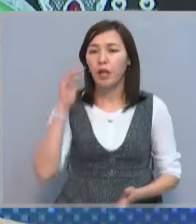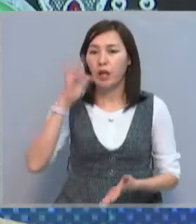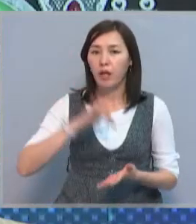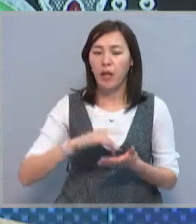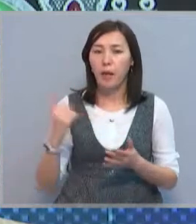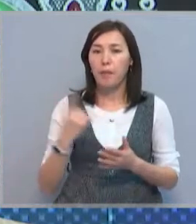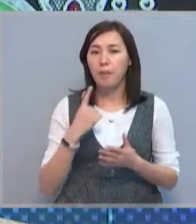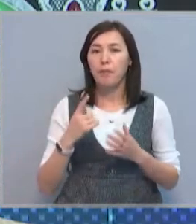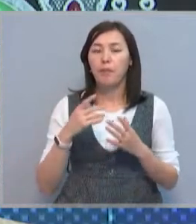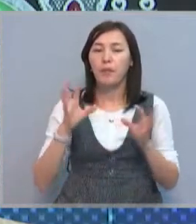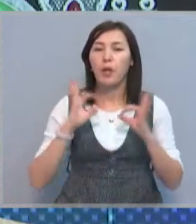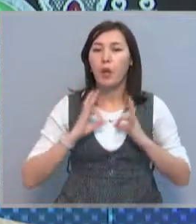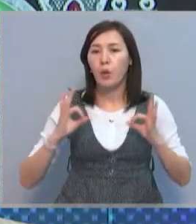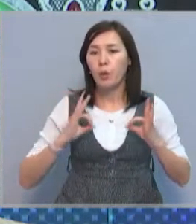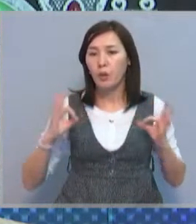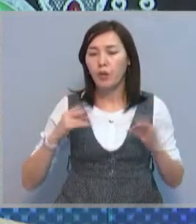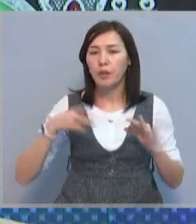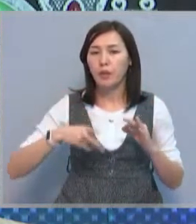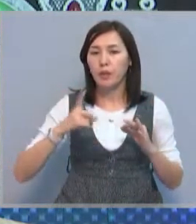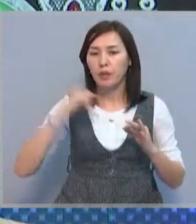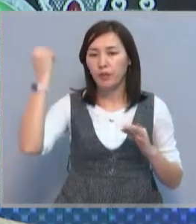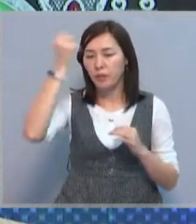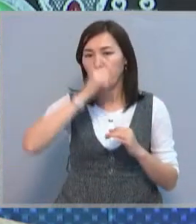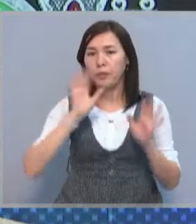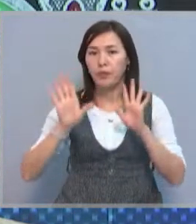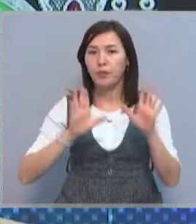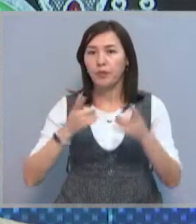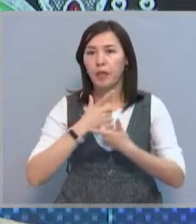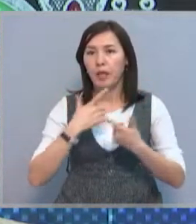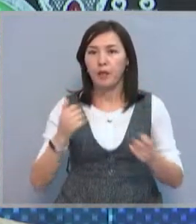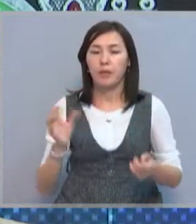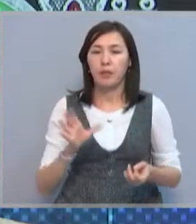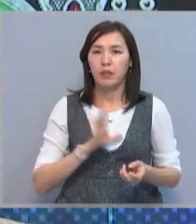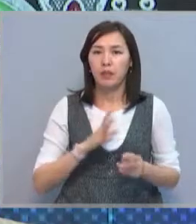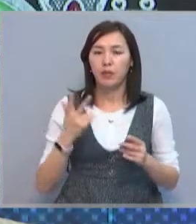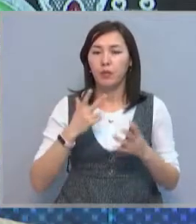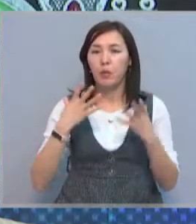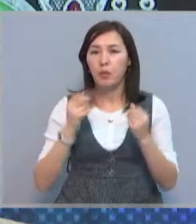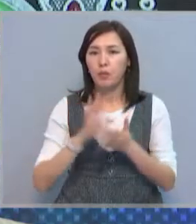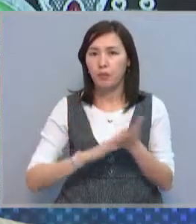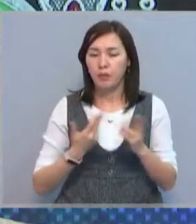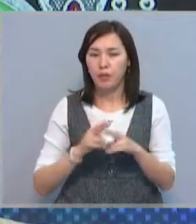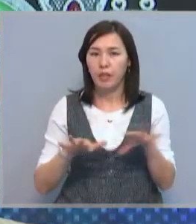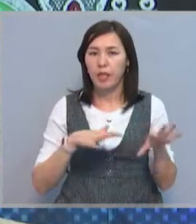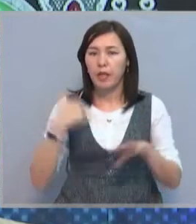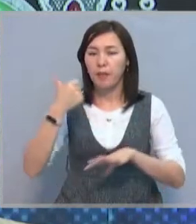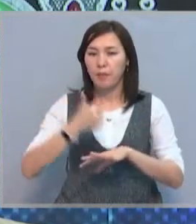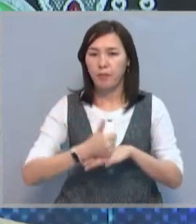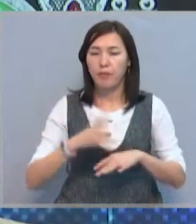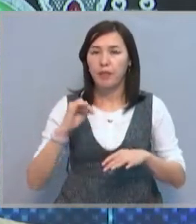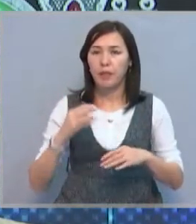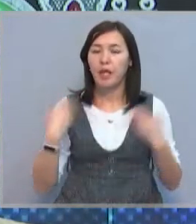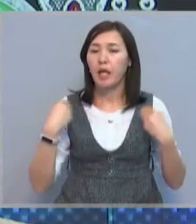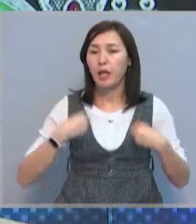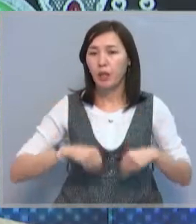Шымкентте алғаш рет зергерлік бұйымдар 2021 атты көрме жәрменкесі басталды. Үш күн жалғасатын шараның басты сәні